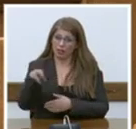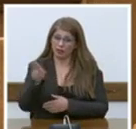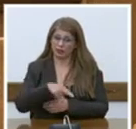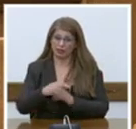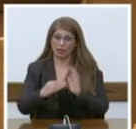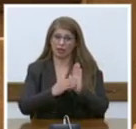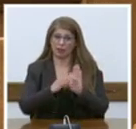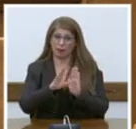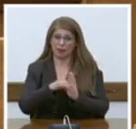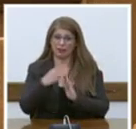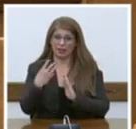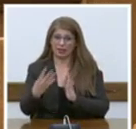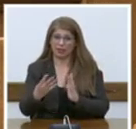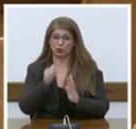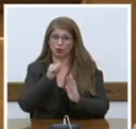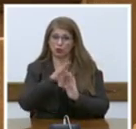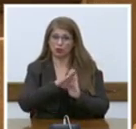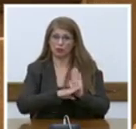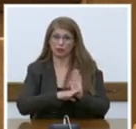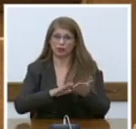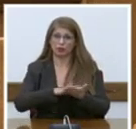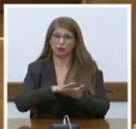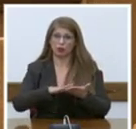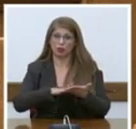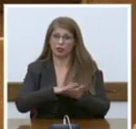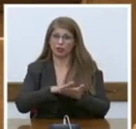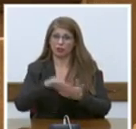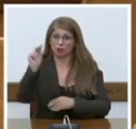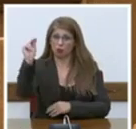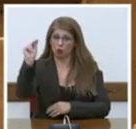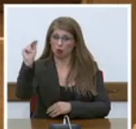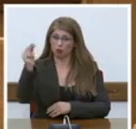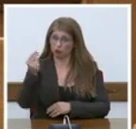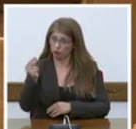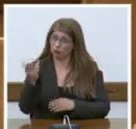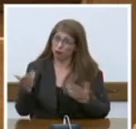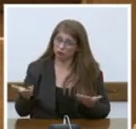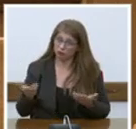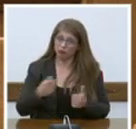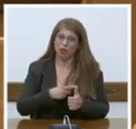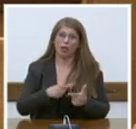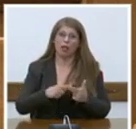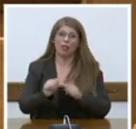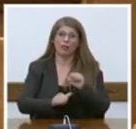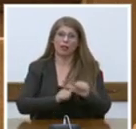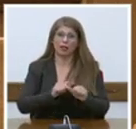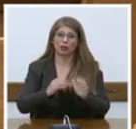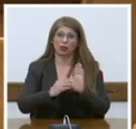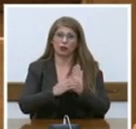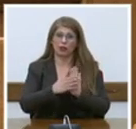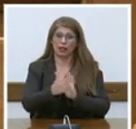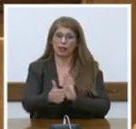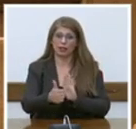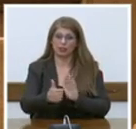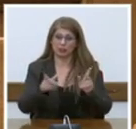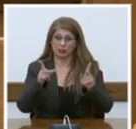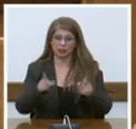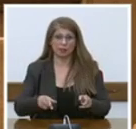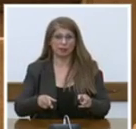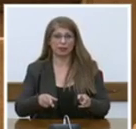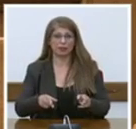του Συντάγματος για τον θρησκευτικό όρκο των βουλευτών. Θα αλλάξετε το άρθρο 16 ώστε να πάψει